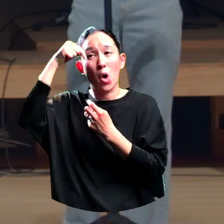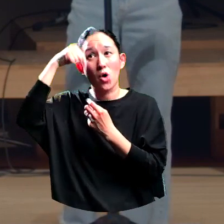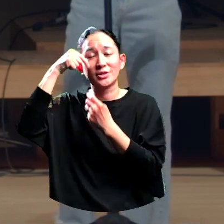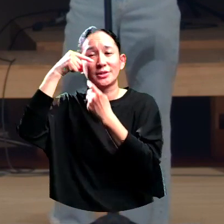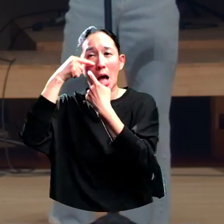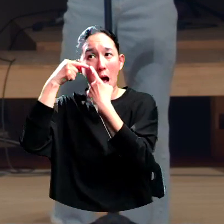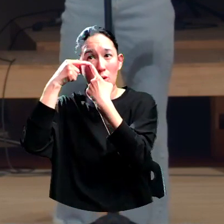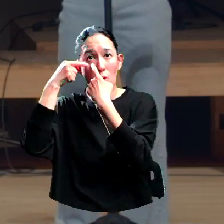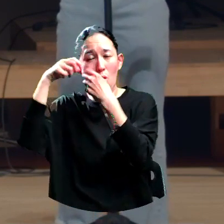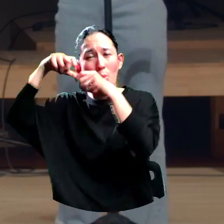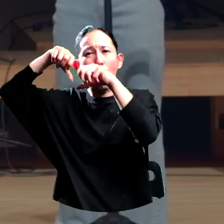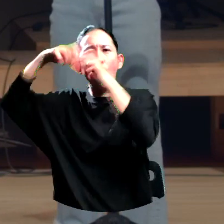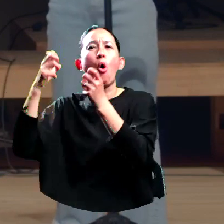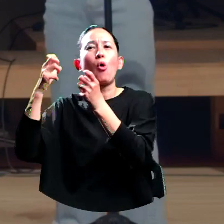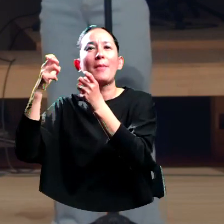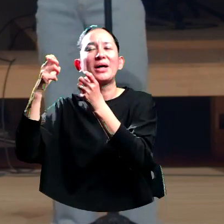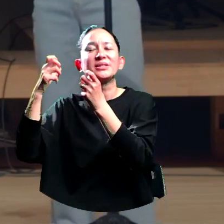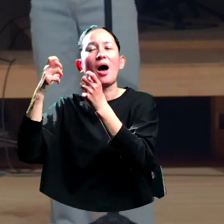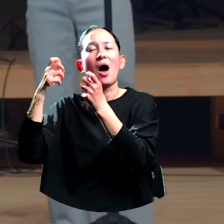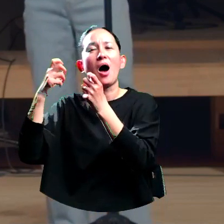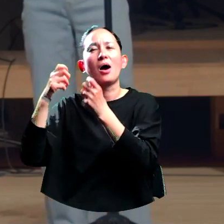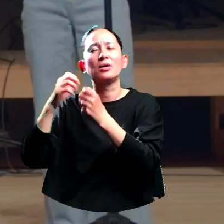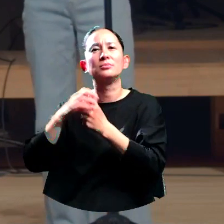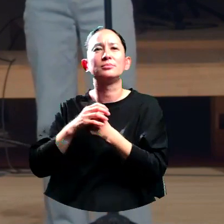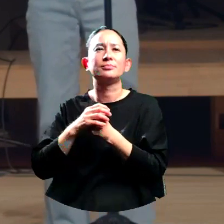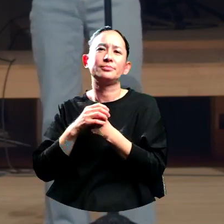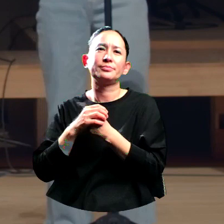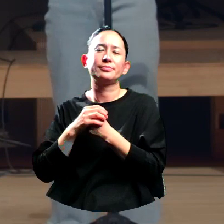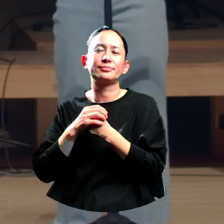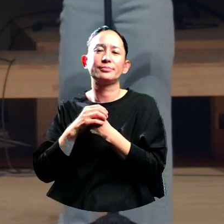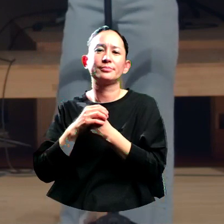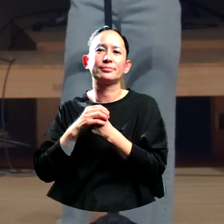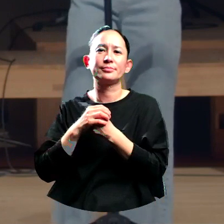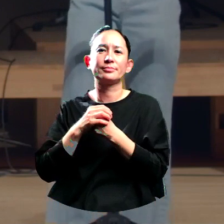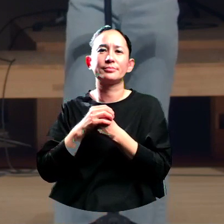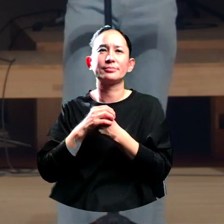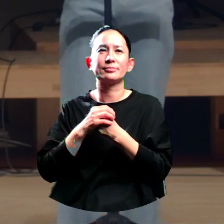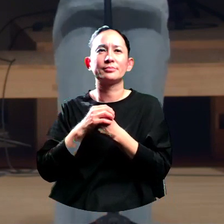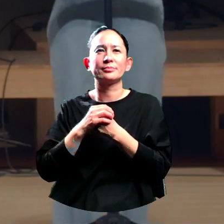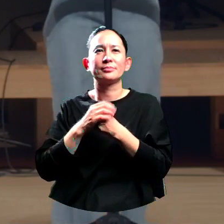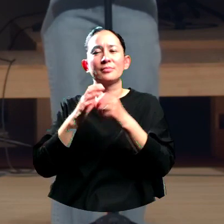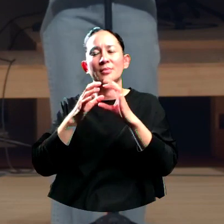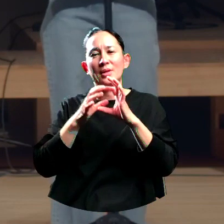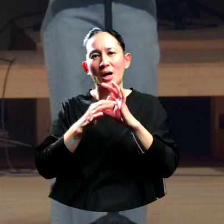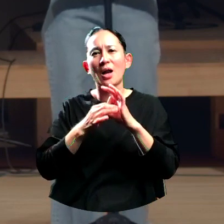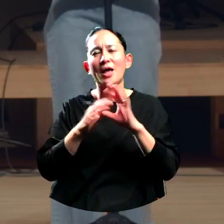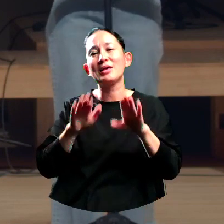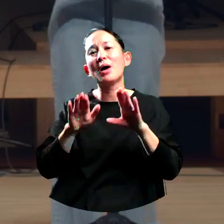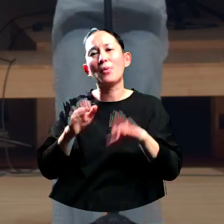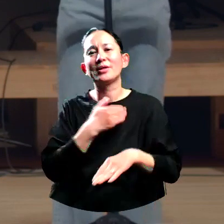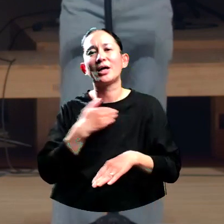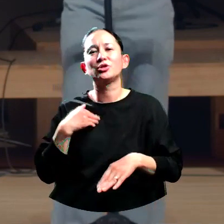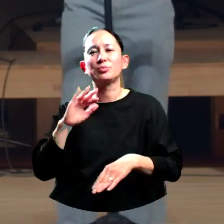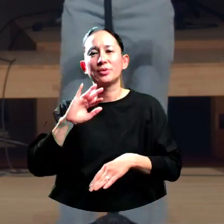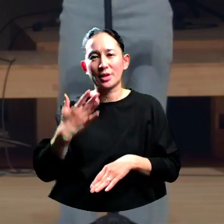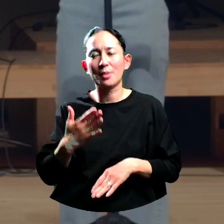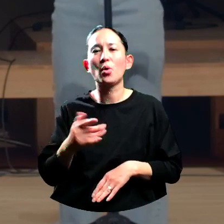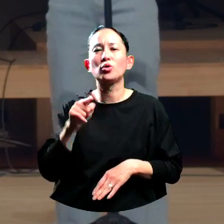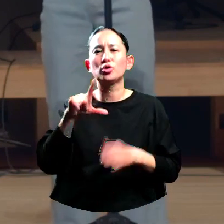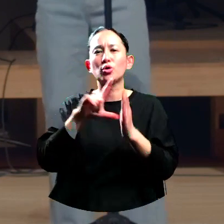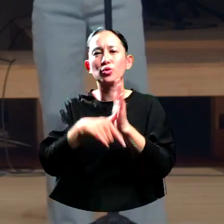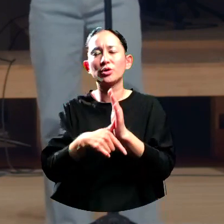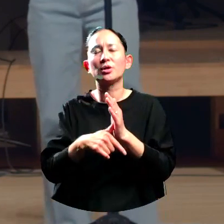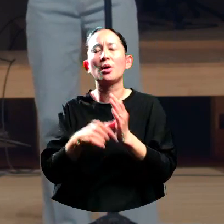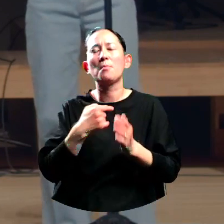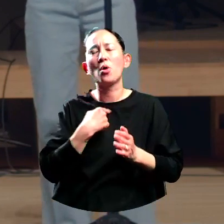fractured my orbital floor, the bone around the eye. なので今は大丈夫ですけど、当時僕の右目の